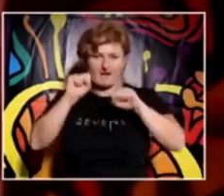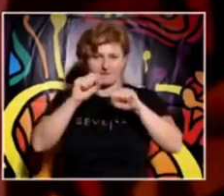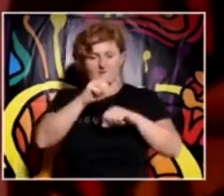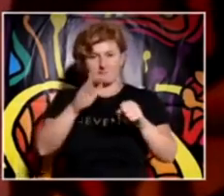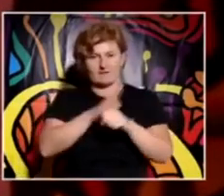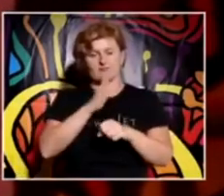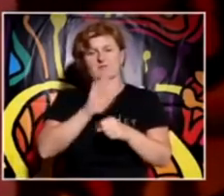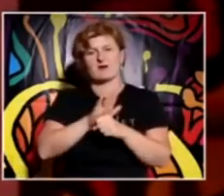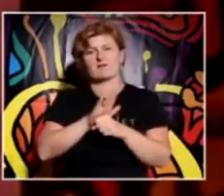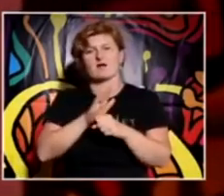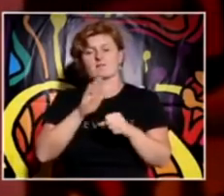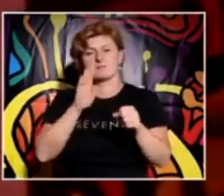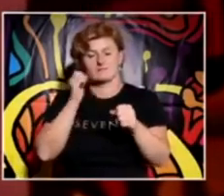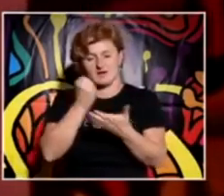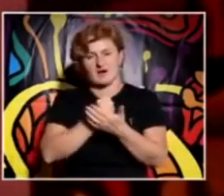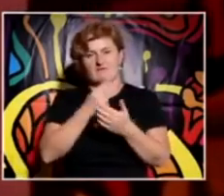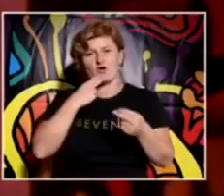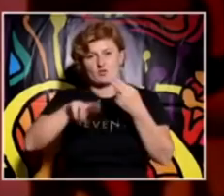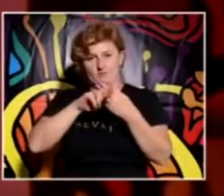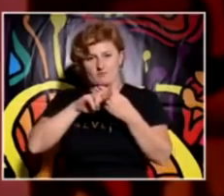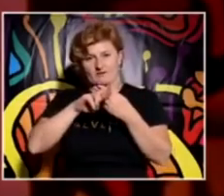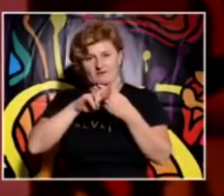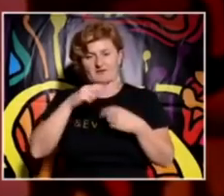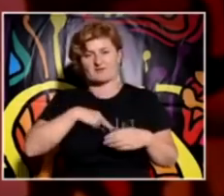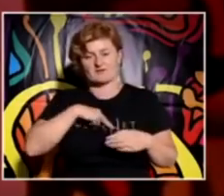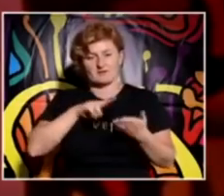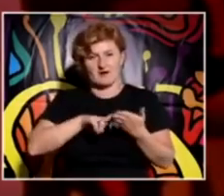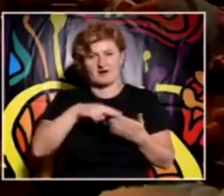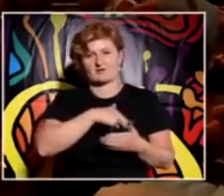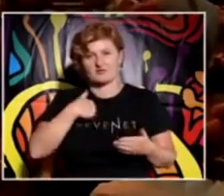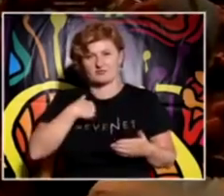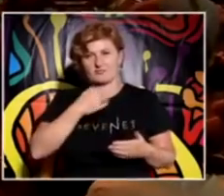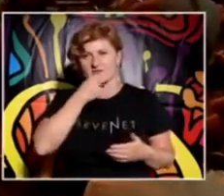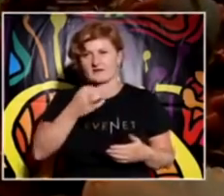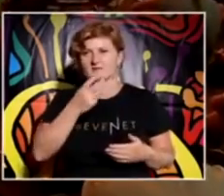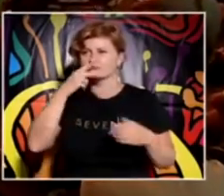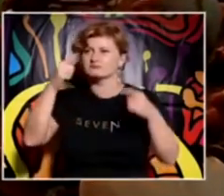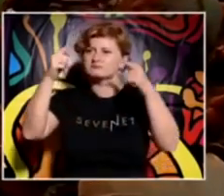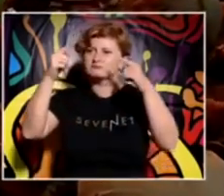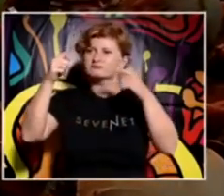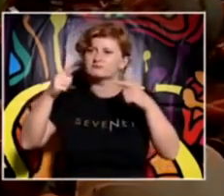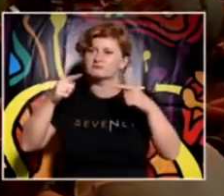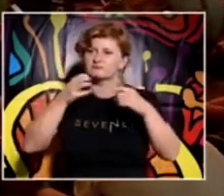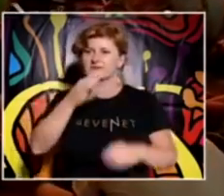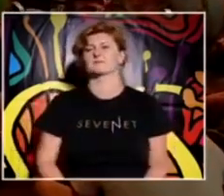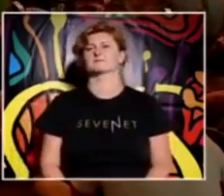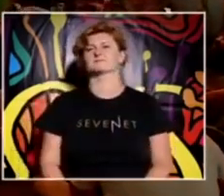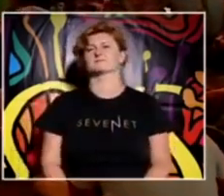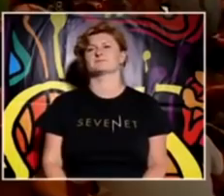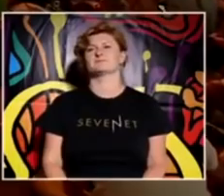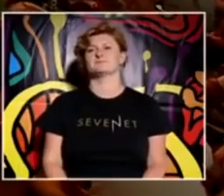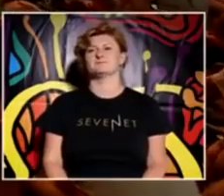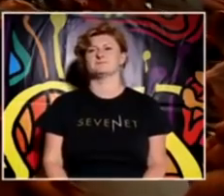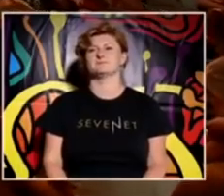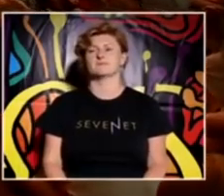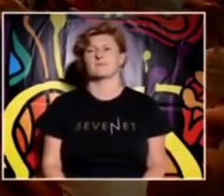pytanie. Oszczędzam grosz do grosza, mam kartę kredytową, niech żyje bal. Akurat tutaj liczba odpowiadających właśnie w ten sposób się